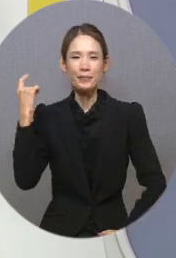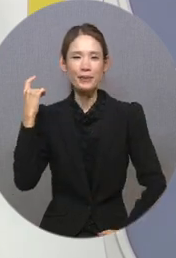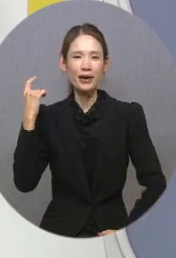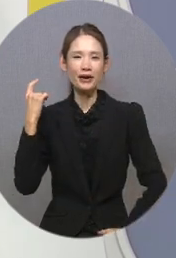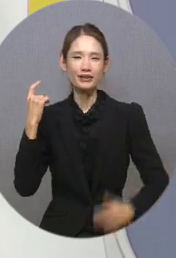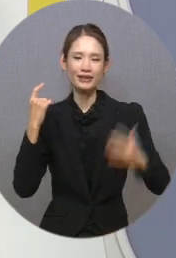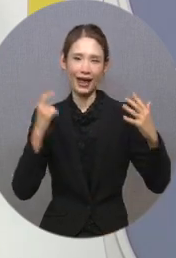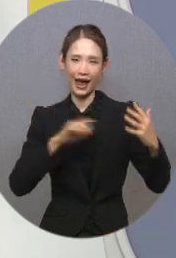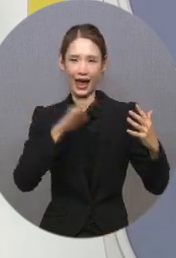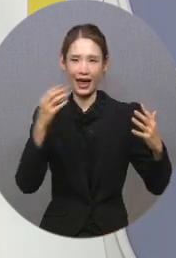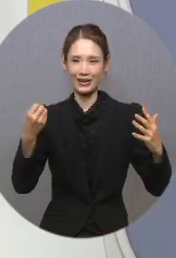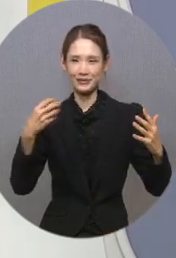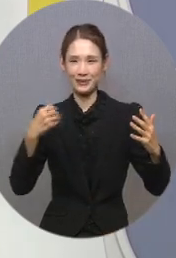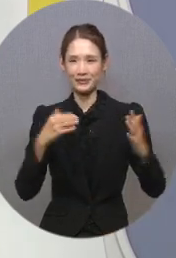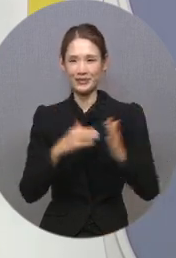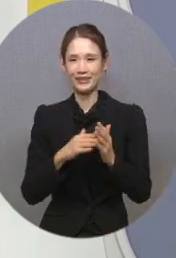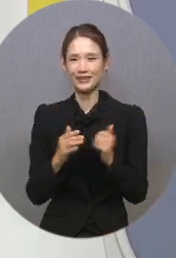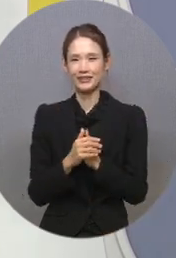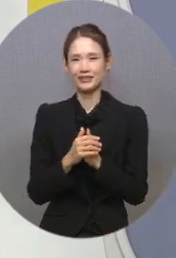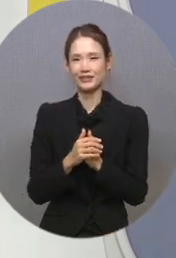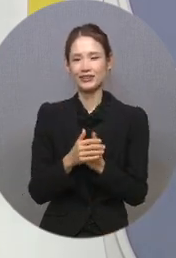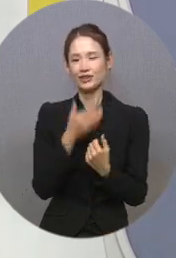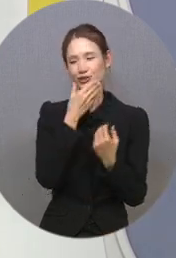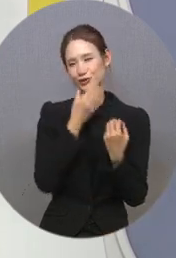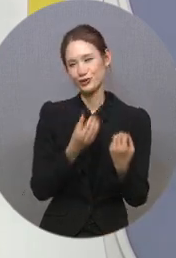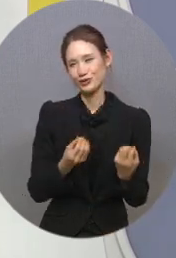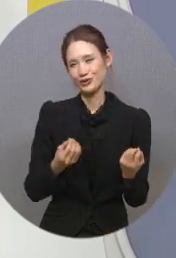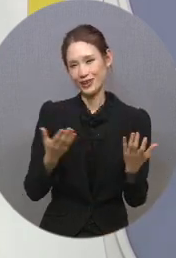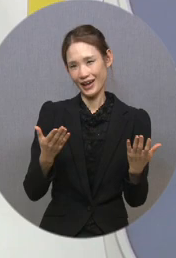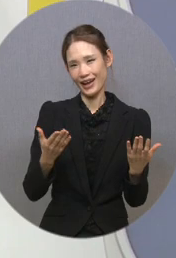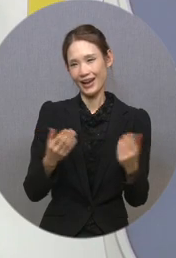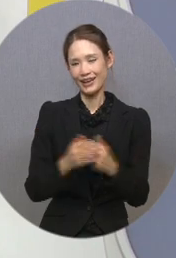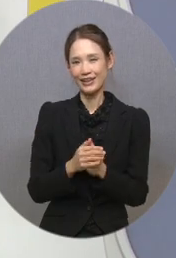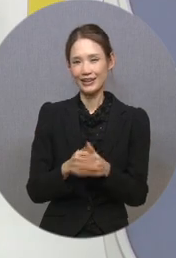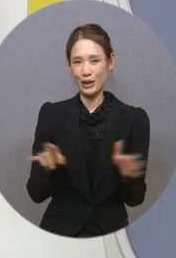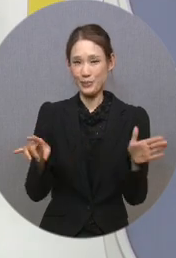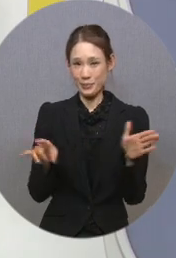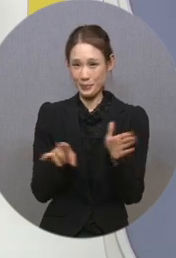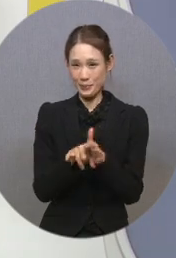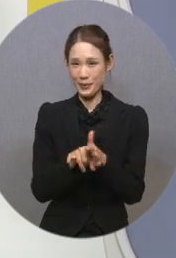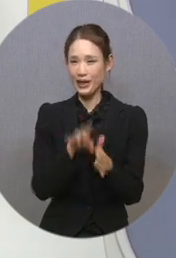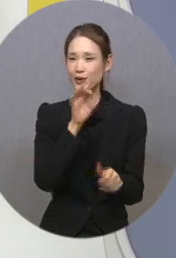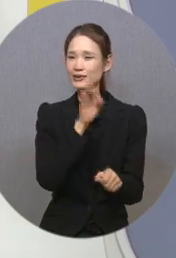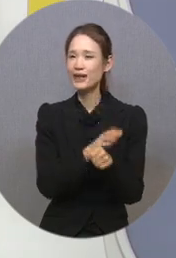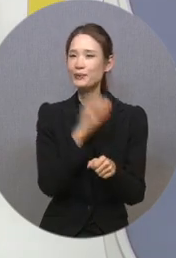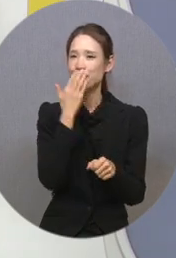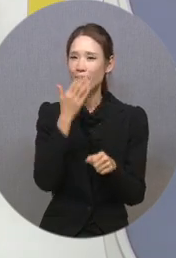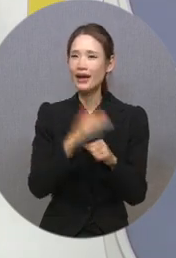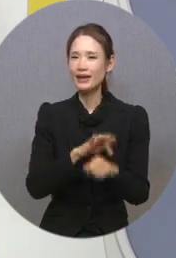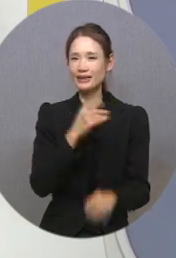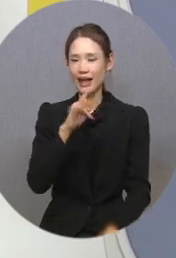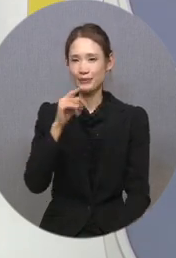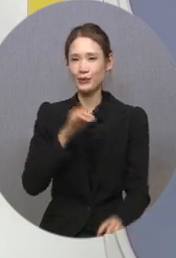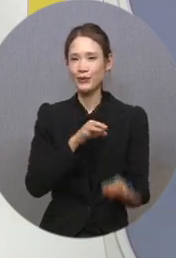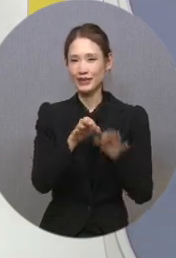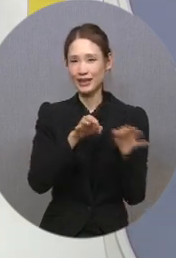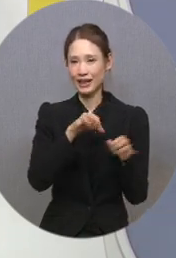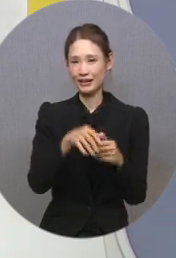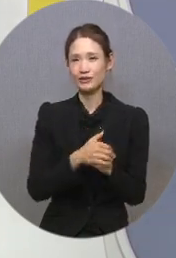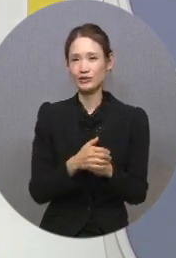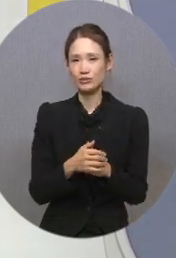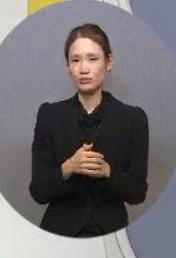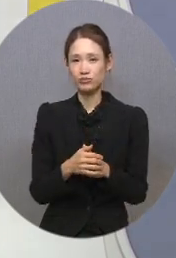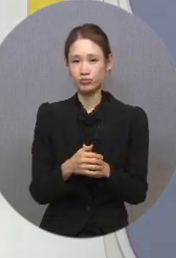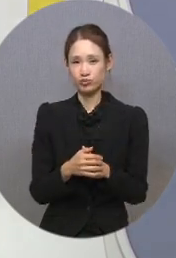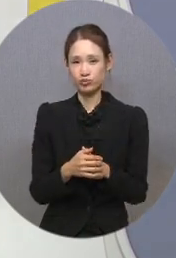다 얘기하셔. 어쨌든 정말 축하드립니다. 믿고 살 수 있는 브랜드 남도장터라는 얘기죠. 그러죠.